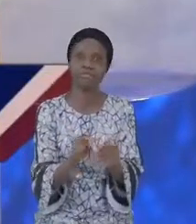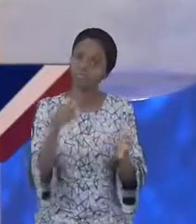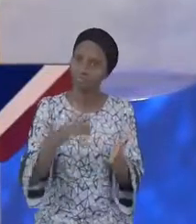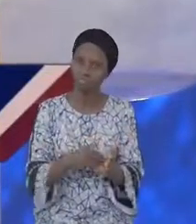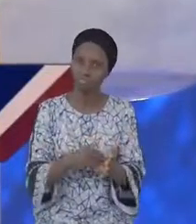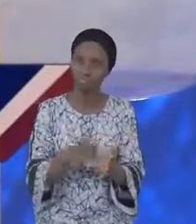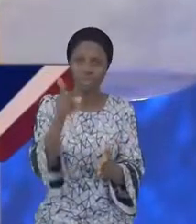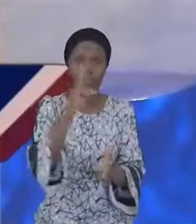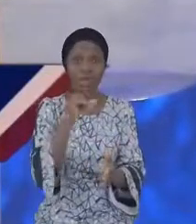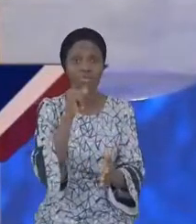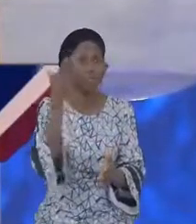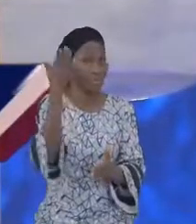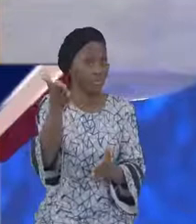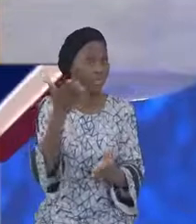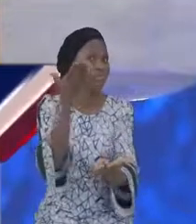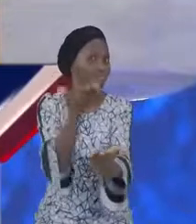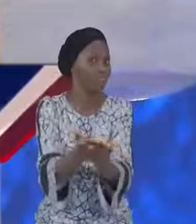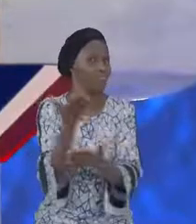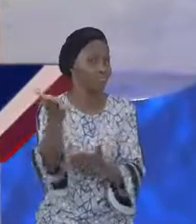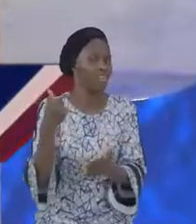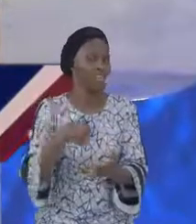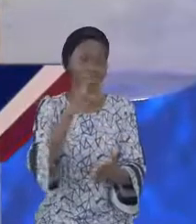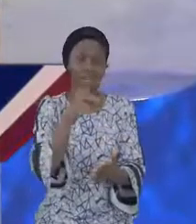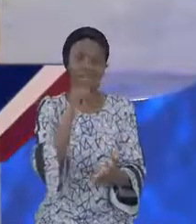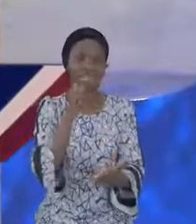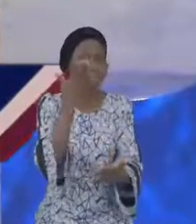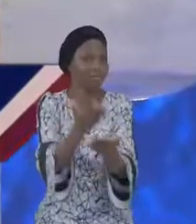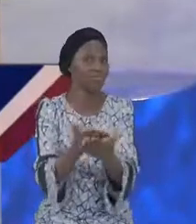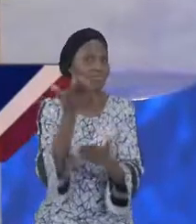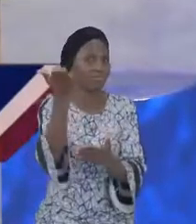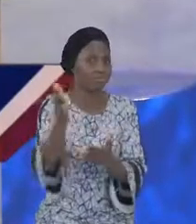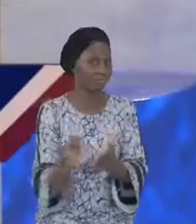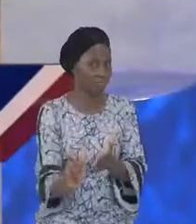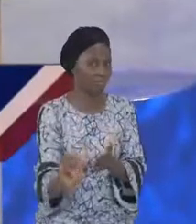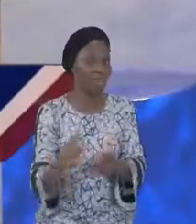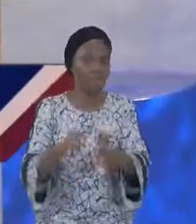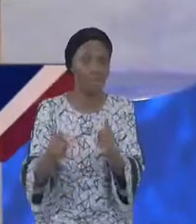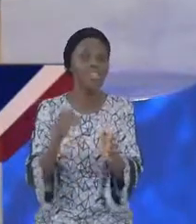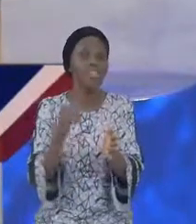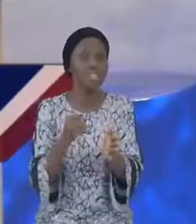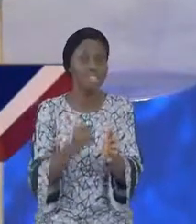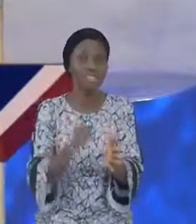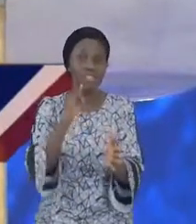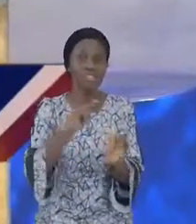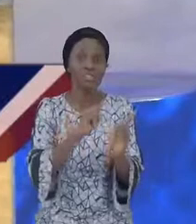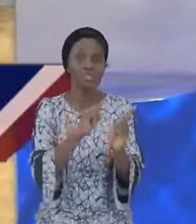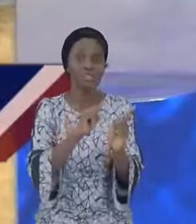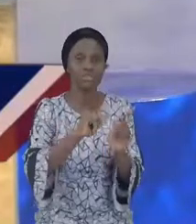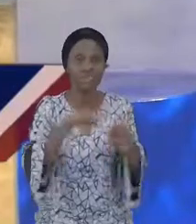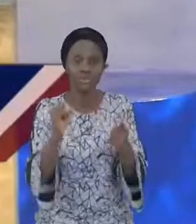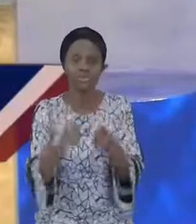Encore, vous n'êtes pas encore là, nous ne sommes pas encore là, mais est-ce que cela va